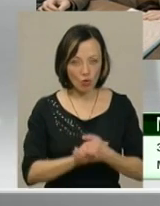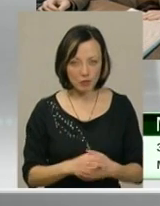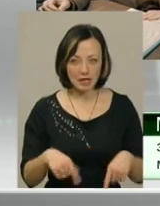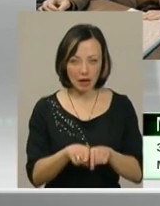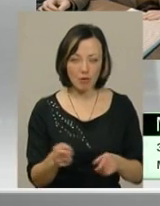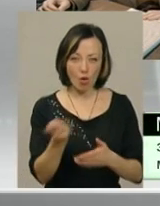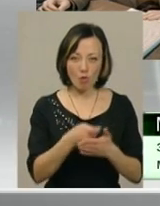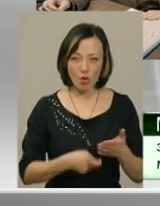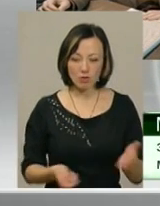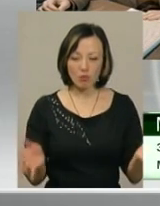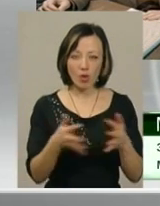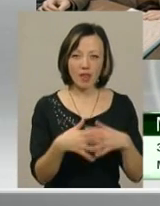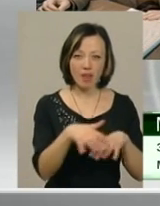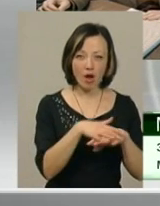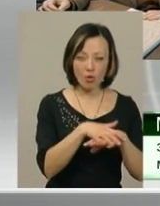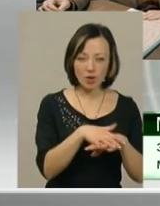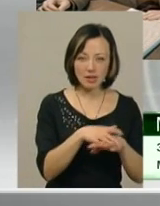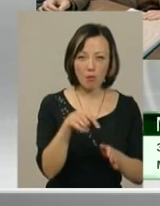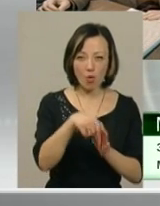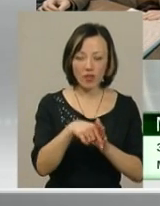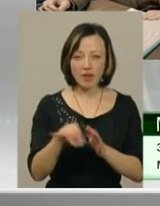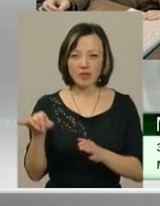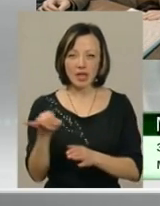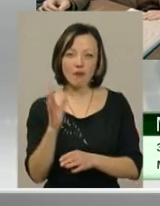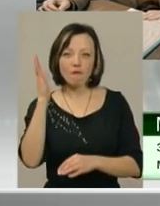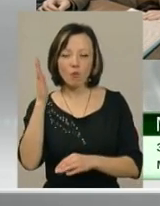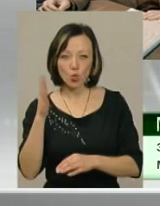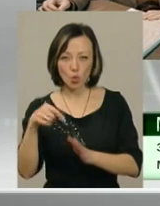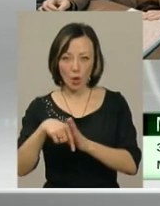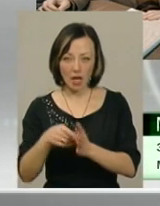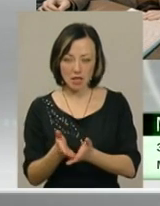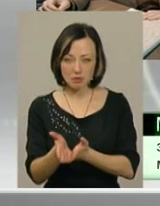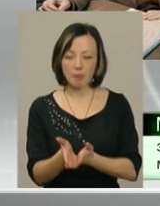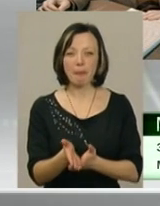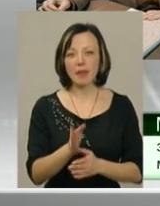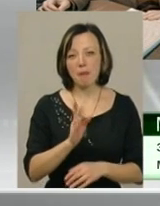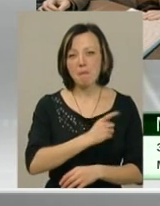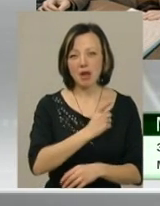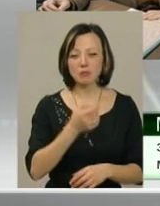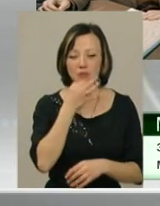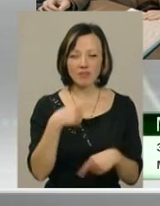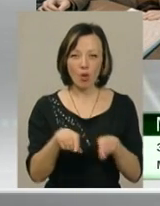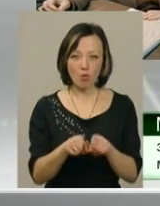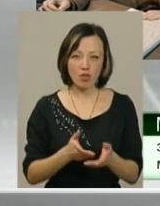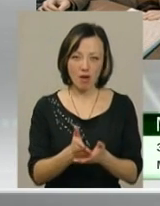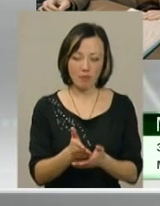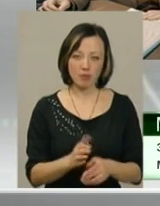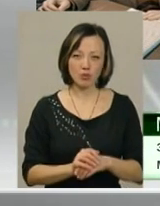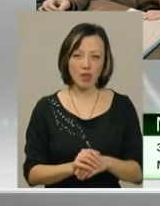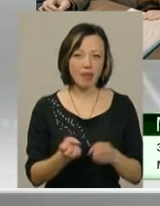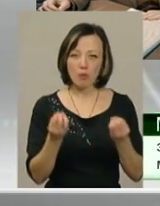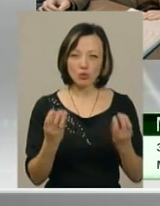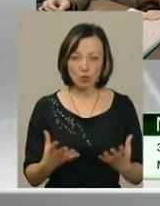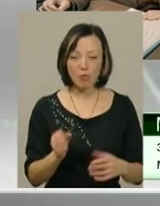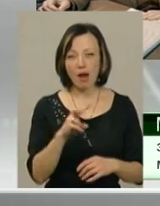такими роботами, де поєднані етнічні мотиви та футуризм. Саме вона полюбляє працювати в такому напрямку,